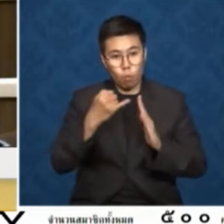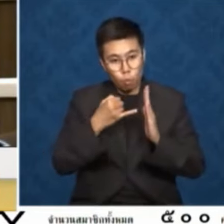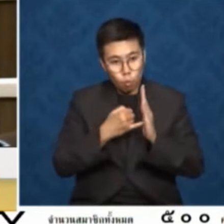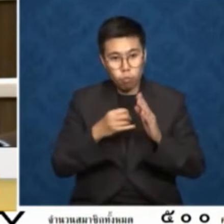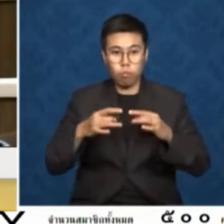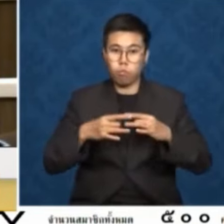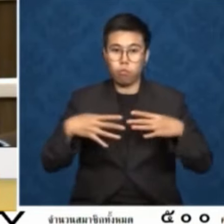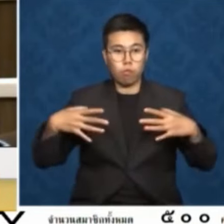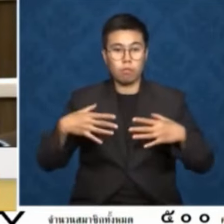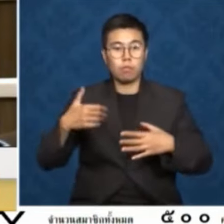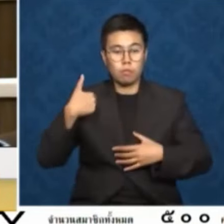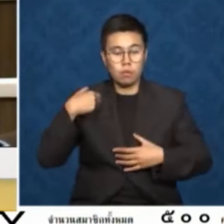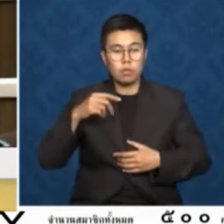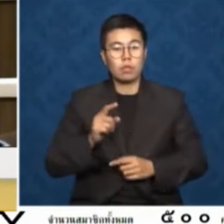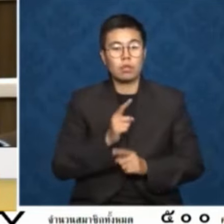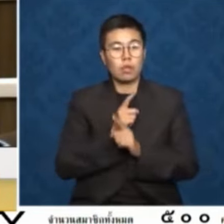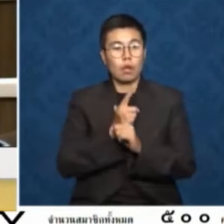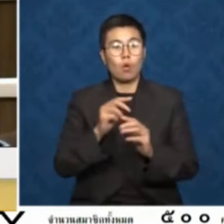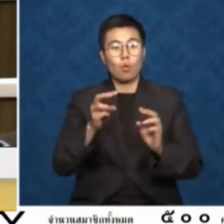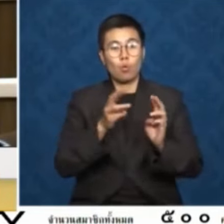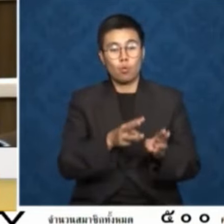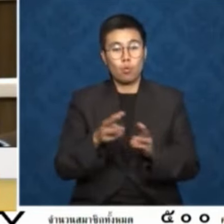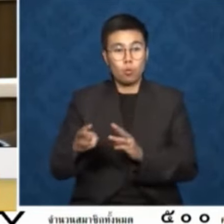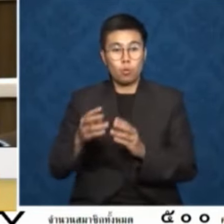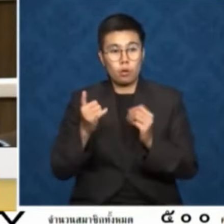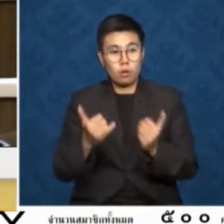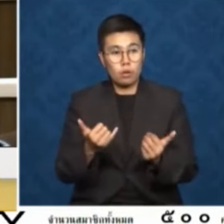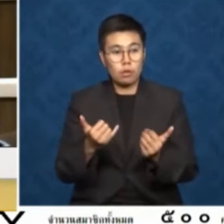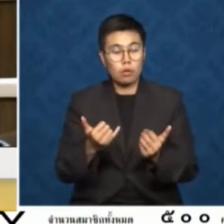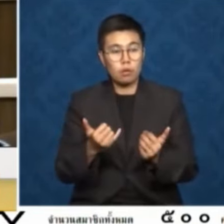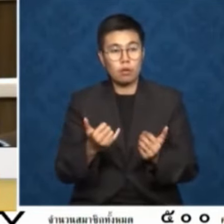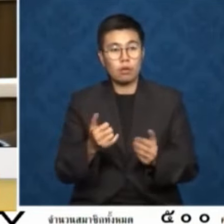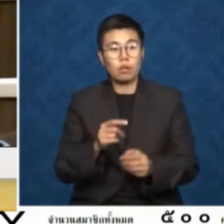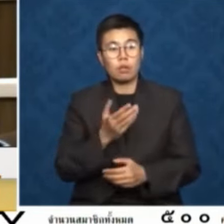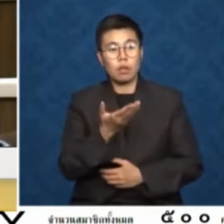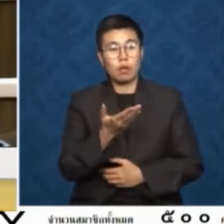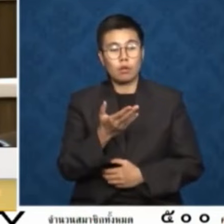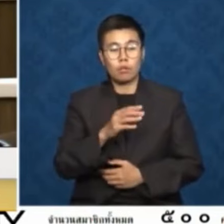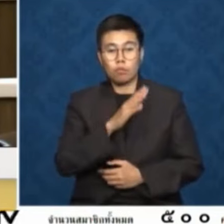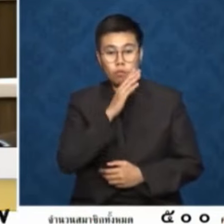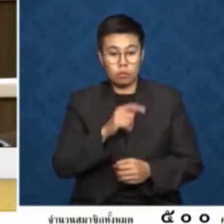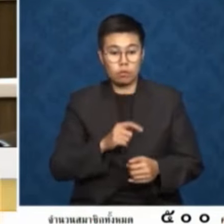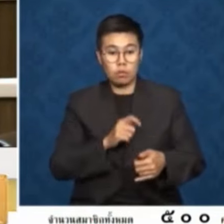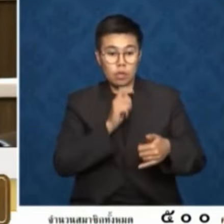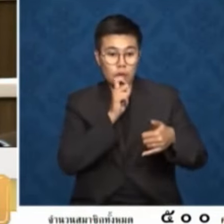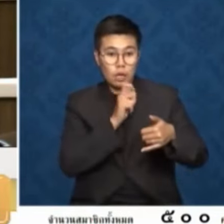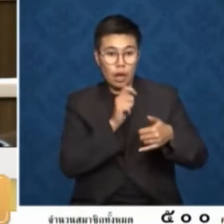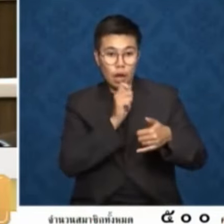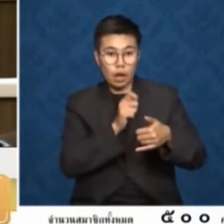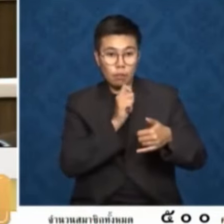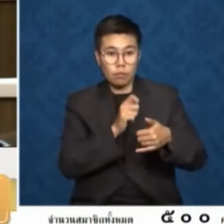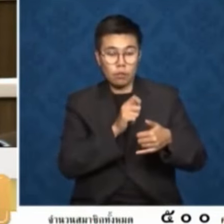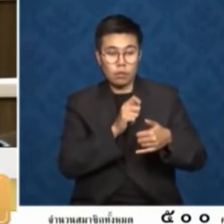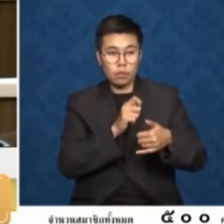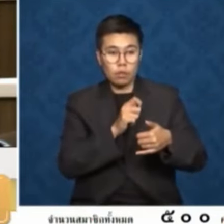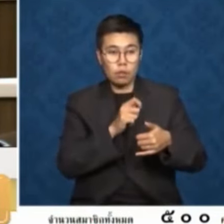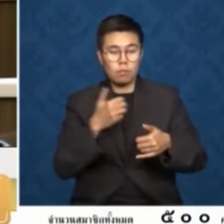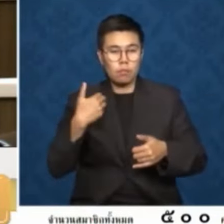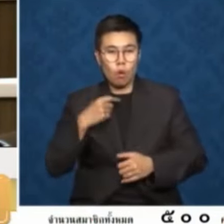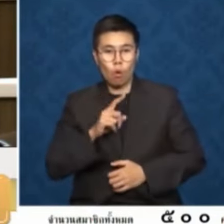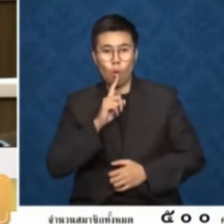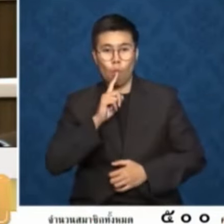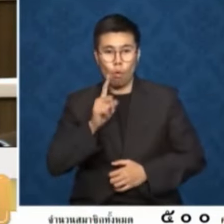มดตามที่ท่านใช้วิธีการนี้ไปหมดจริงหรือไม่ท่านครับเวลาสอบส่วนกลางเนี่ยเมื่อก่อนก็กล่าวห